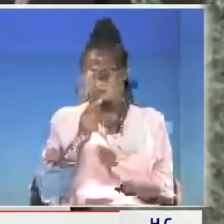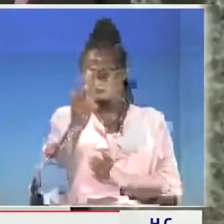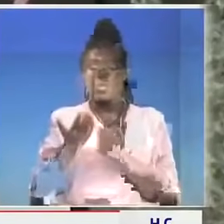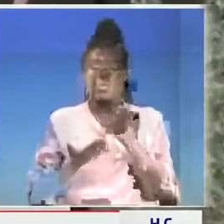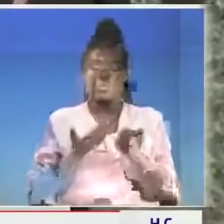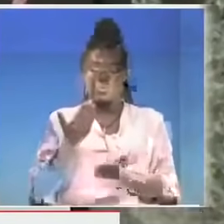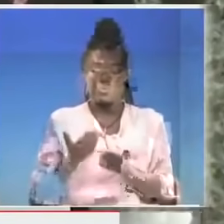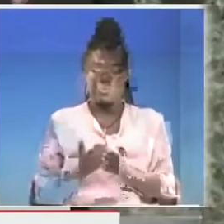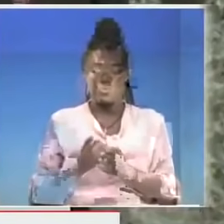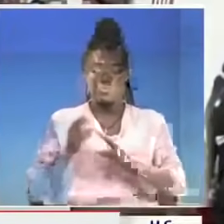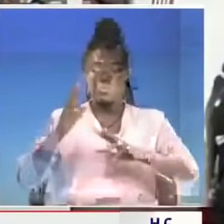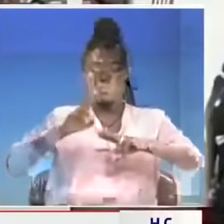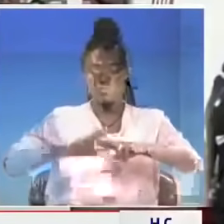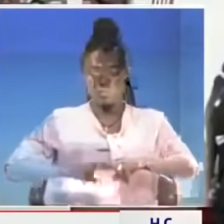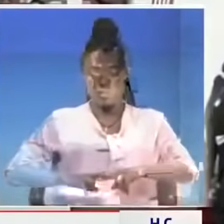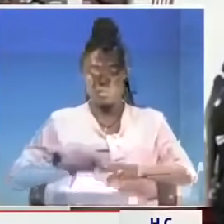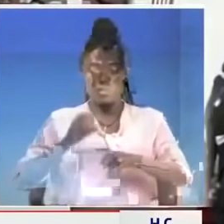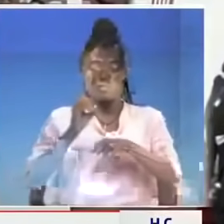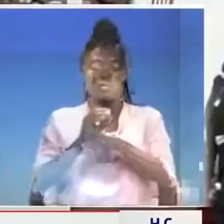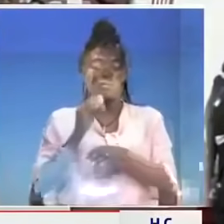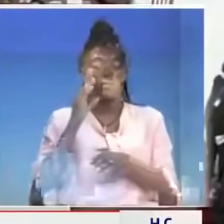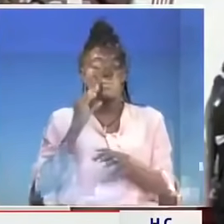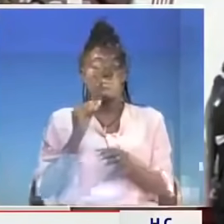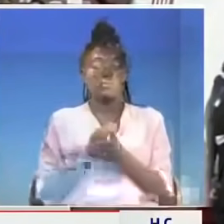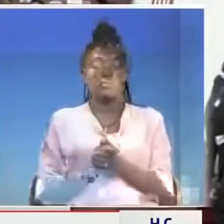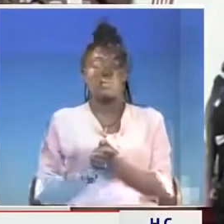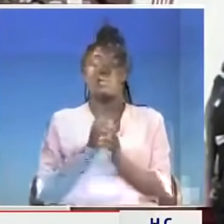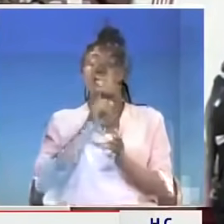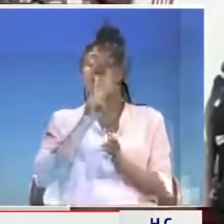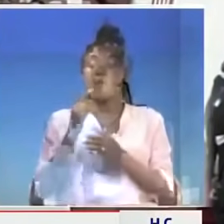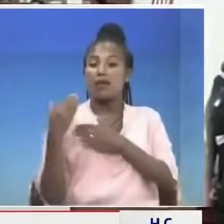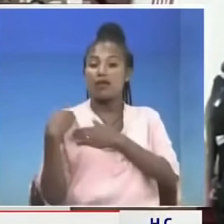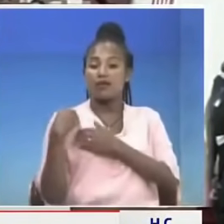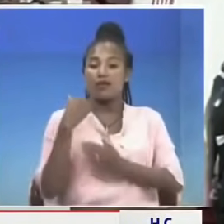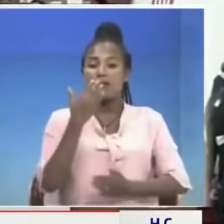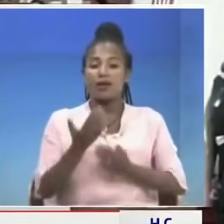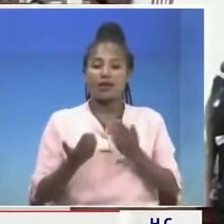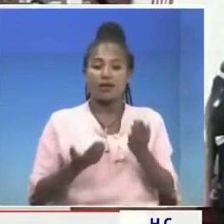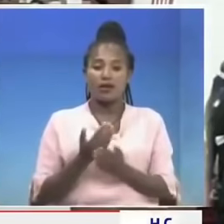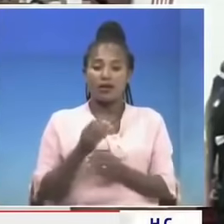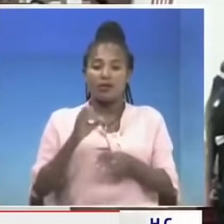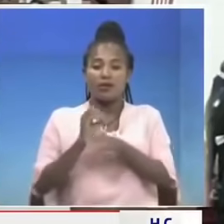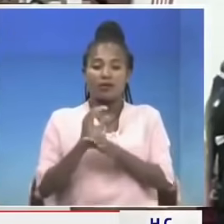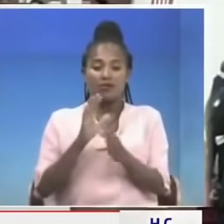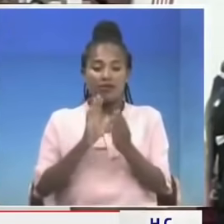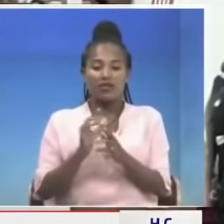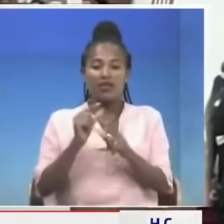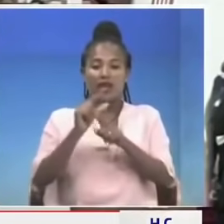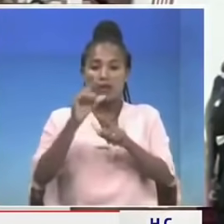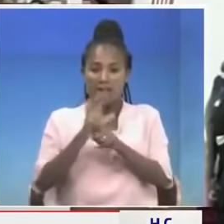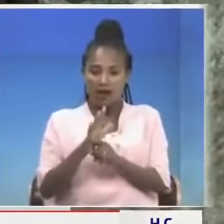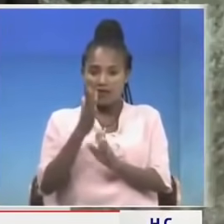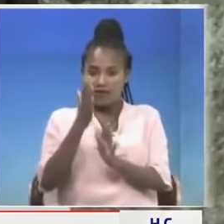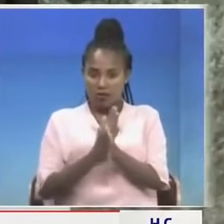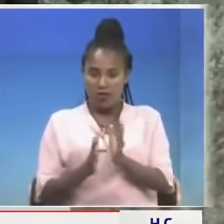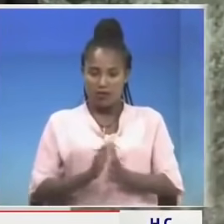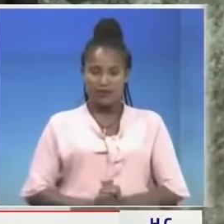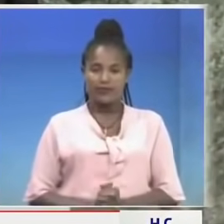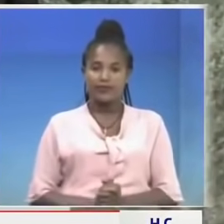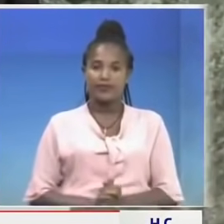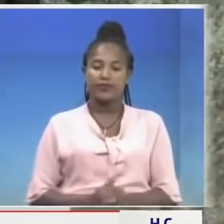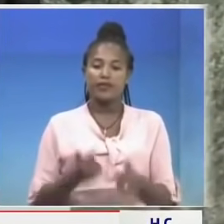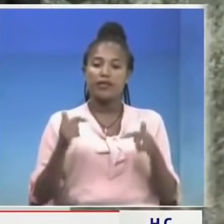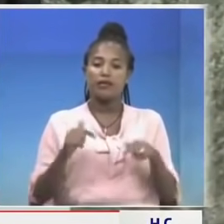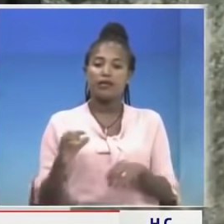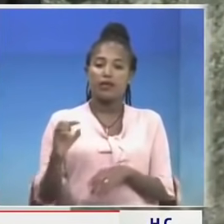እንዲያገለግሉ ሰይመዋቸዋል። የምክር ቤቱ ሹመት በቅንነትና በኃላፊነት ለማገልገል በምክር ቤቱ ፊት ቃለ መሐላ ፈጽመዋል። በዛሬው